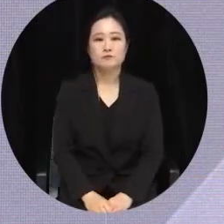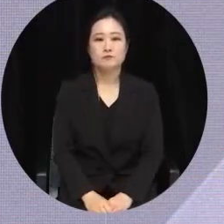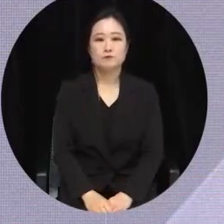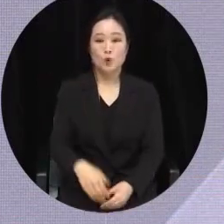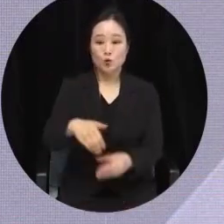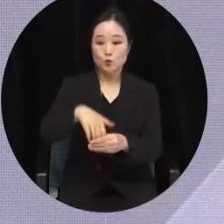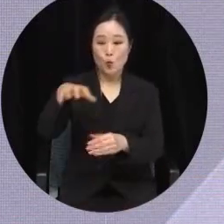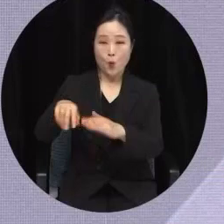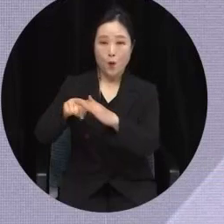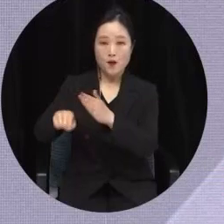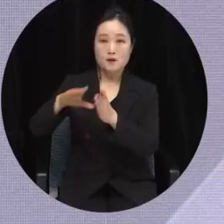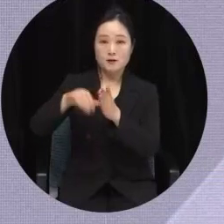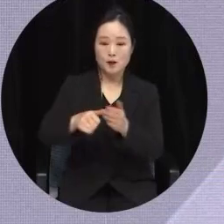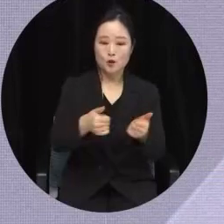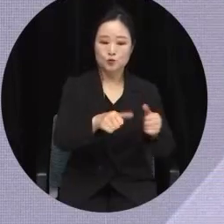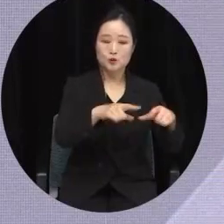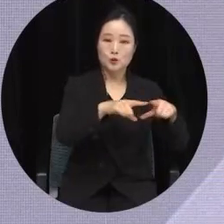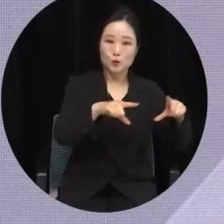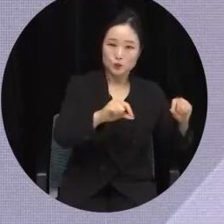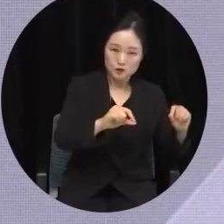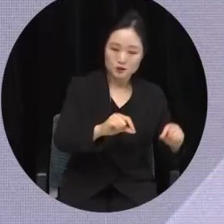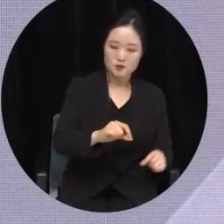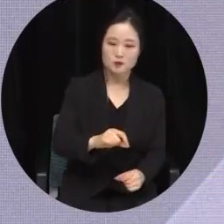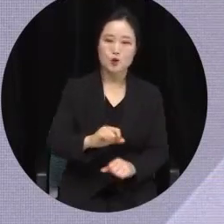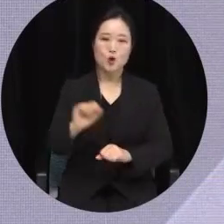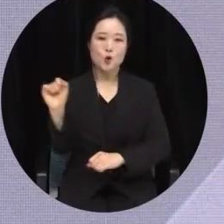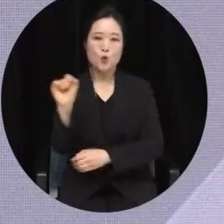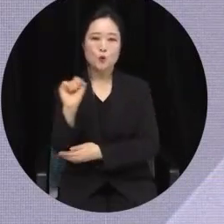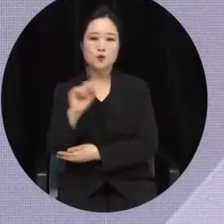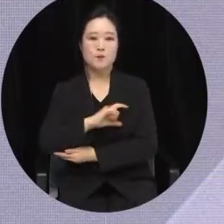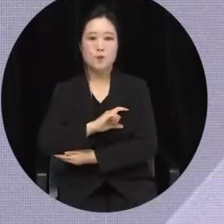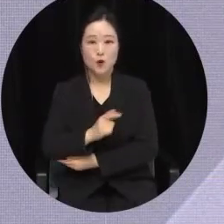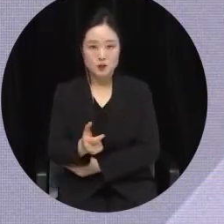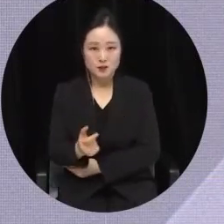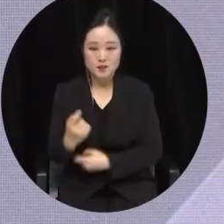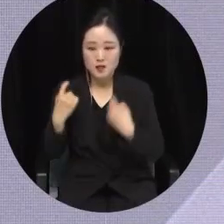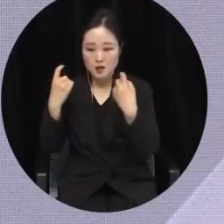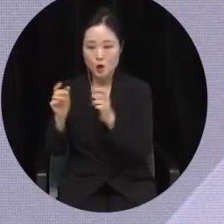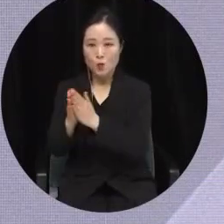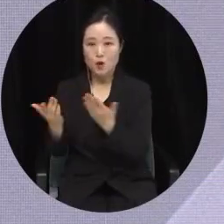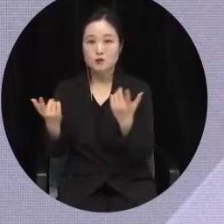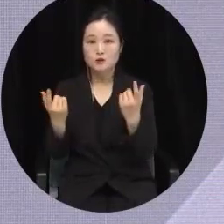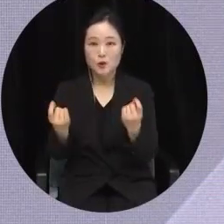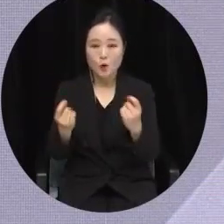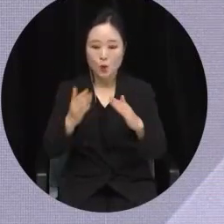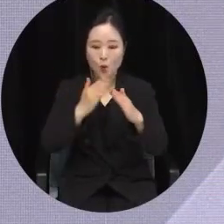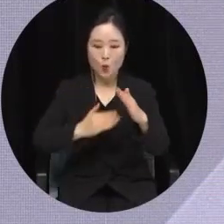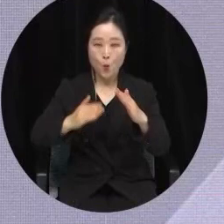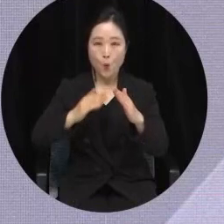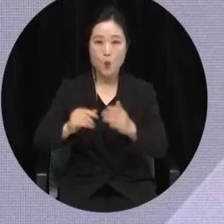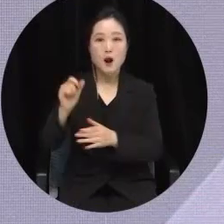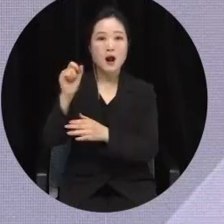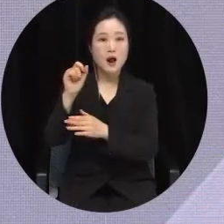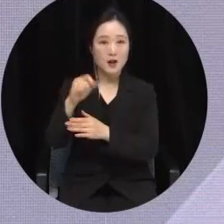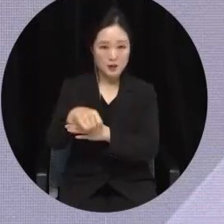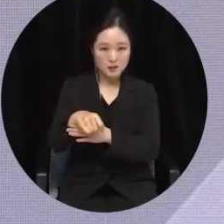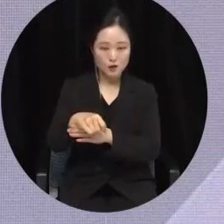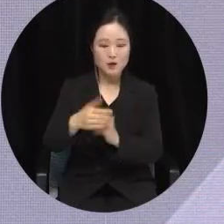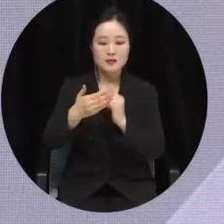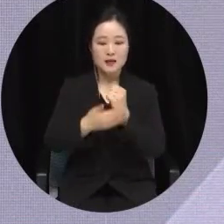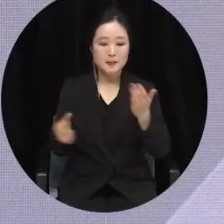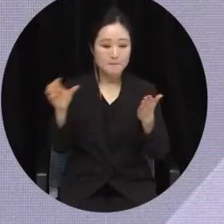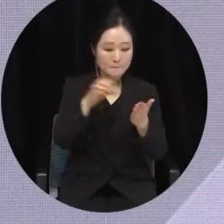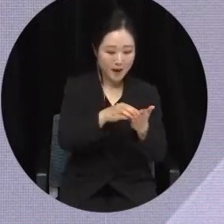때는 주민등록증, 운전면허증, 여권 등 국가 공공기관이 발행한 사진이